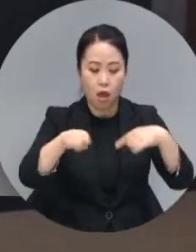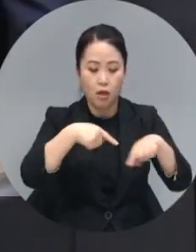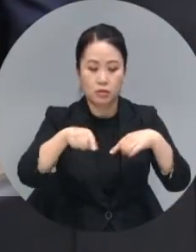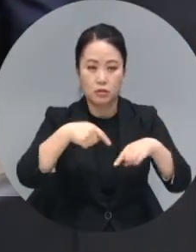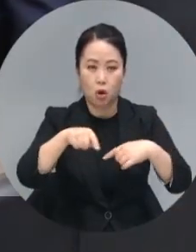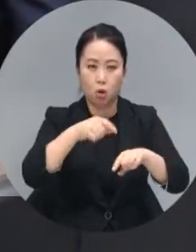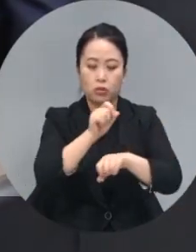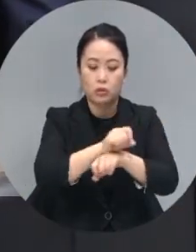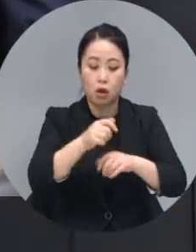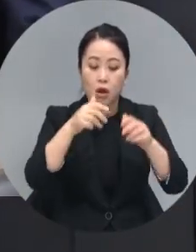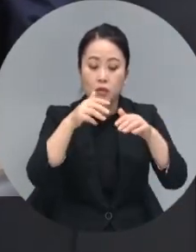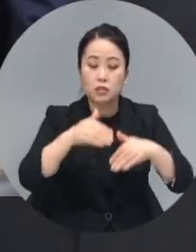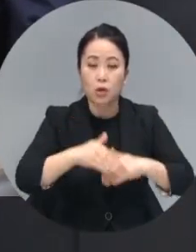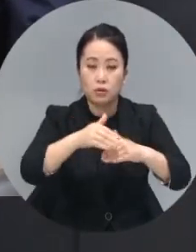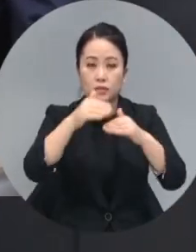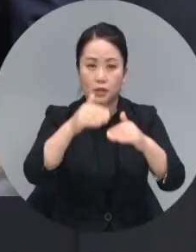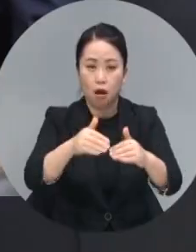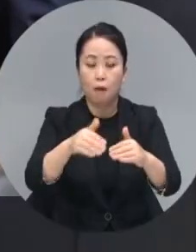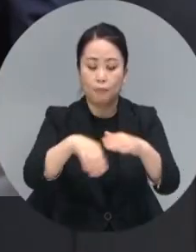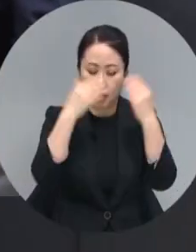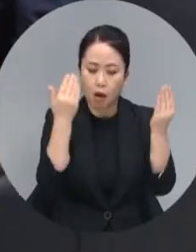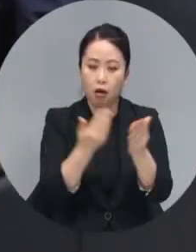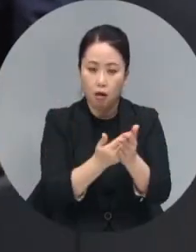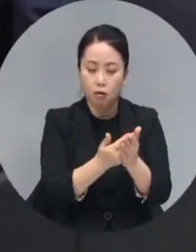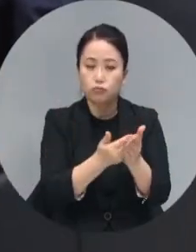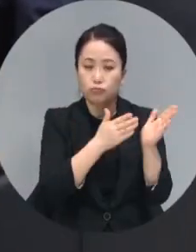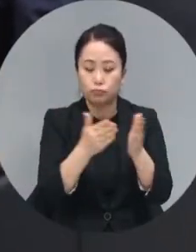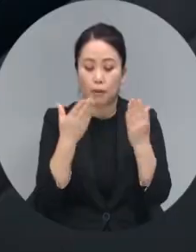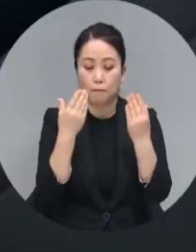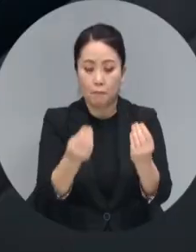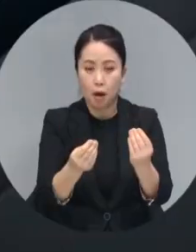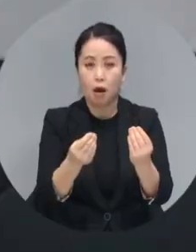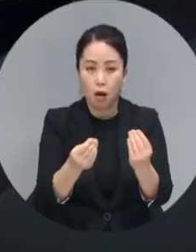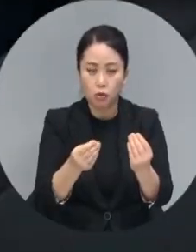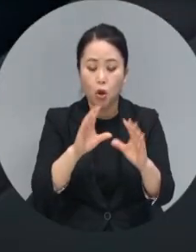상태에서 국비를 확보하는 출발점에 서 있었습니다.